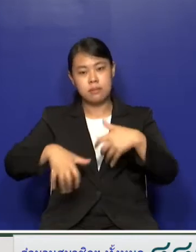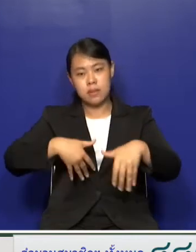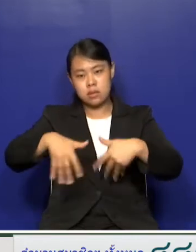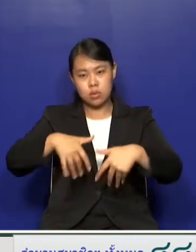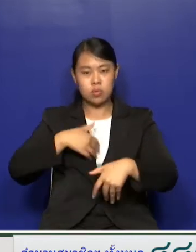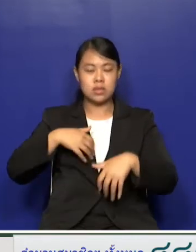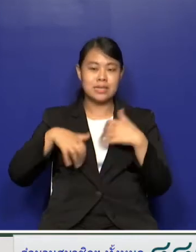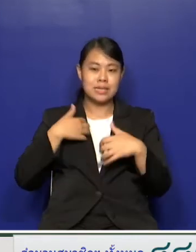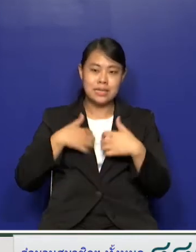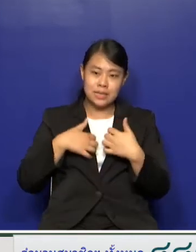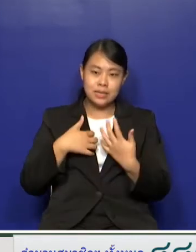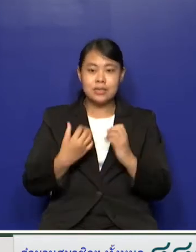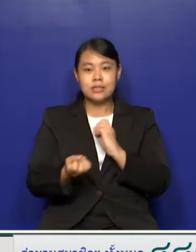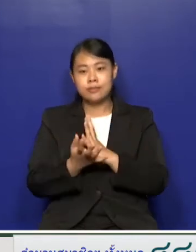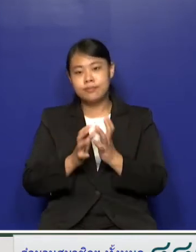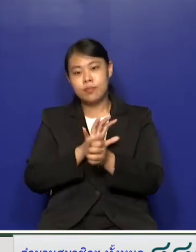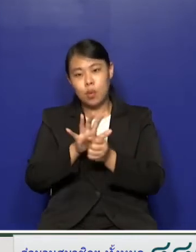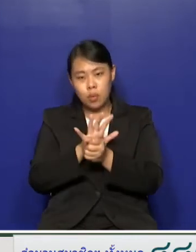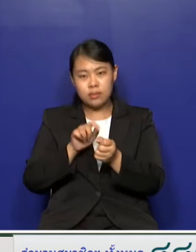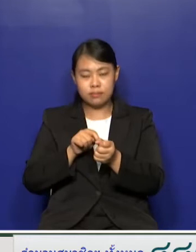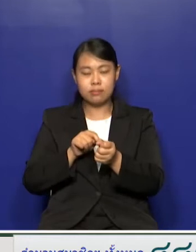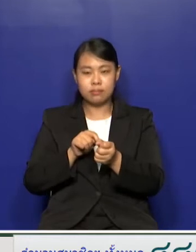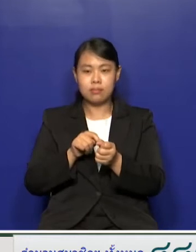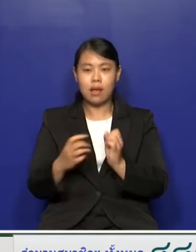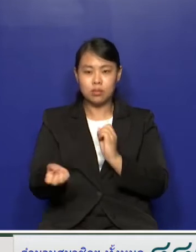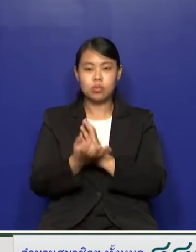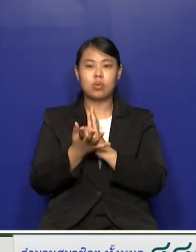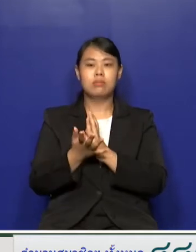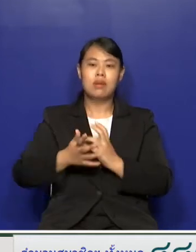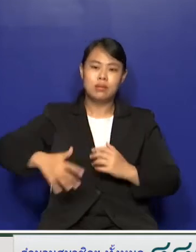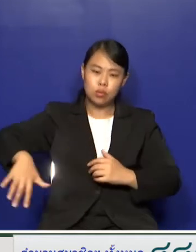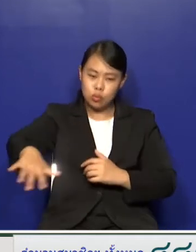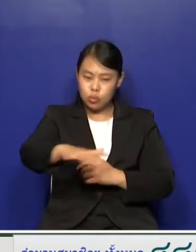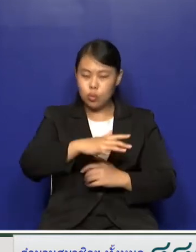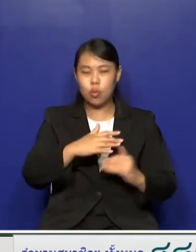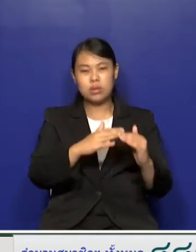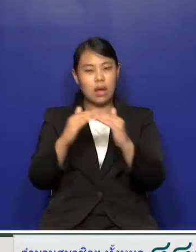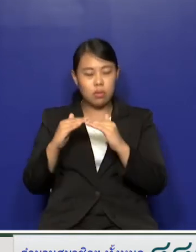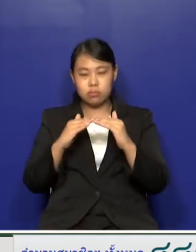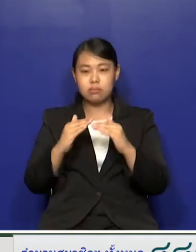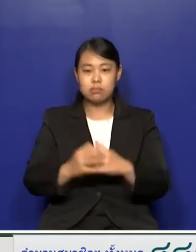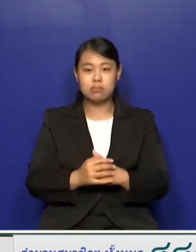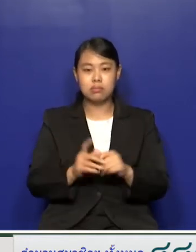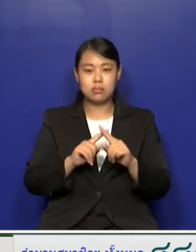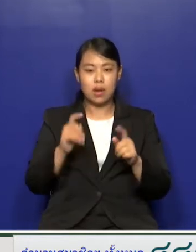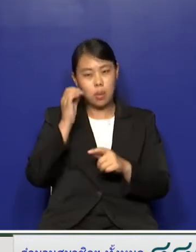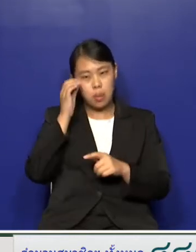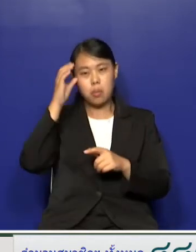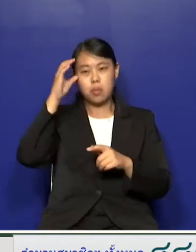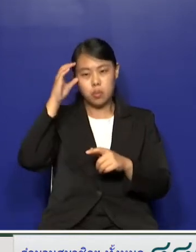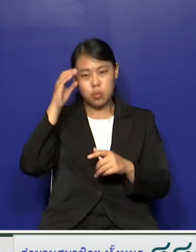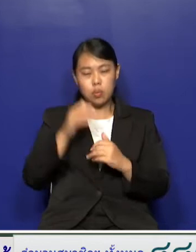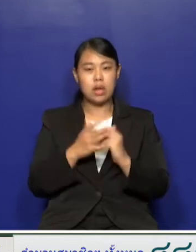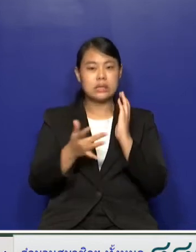จากโครงอีก 10นาทีนี่มีผลกระทบทั่วไปแต่พื้นฐานความรู้ความสามารถในการใช้